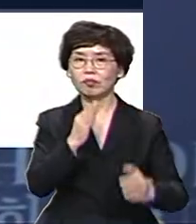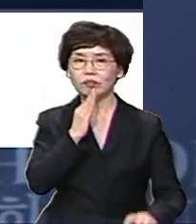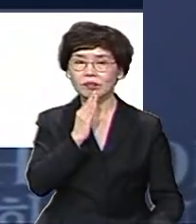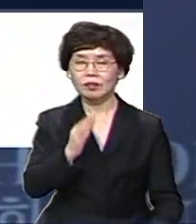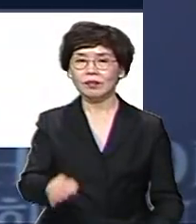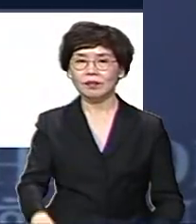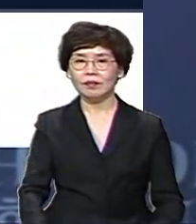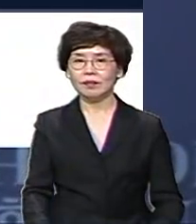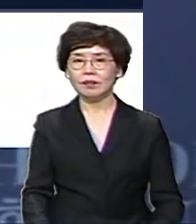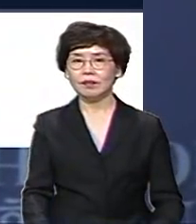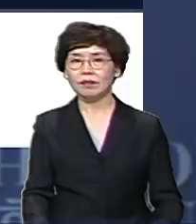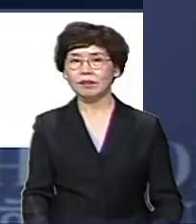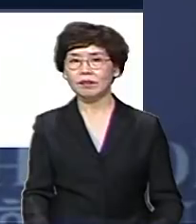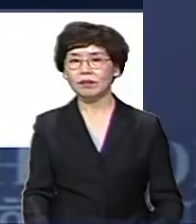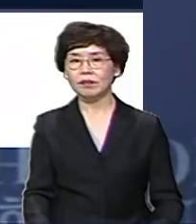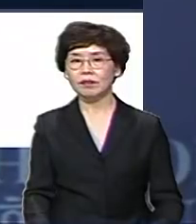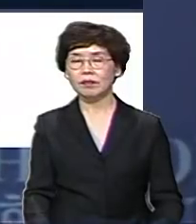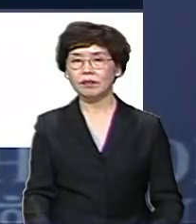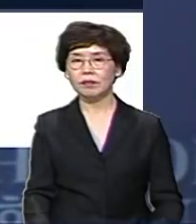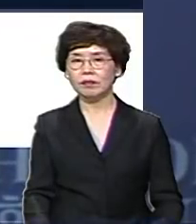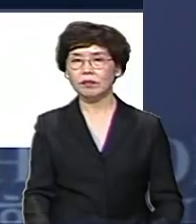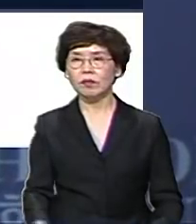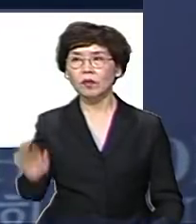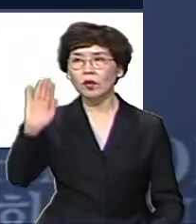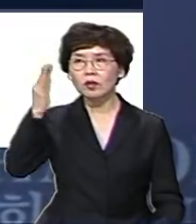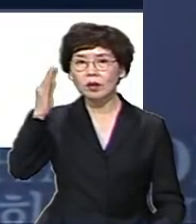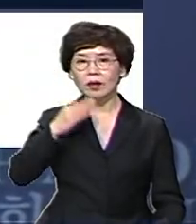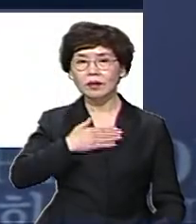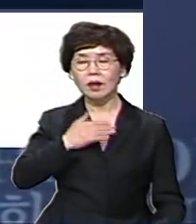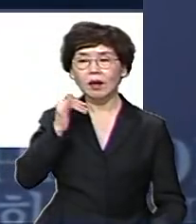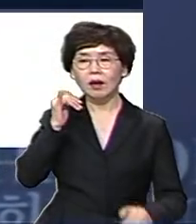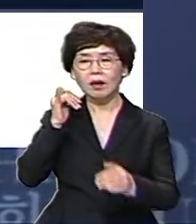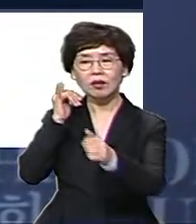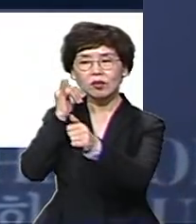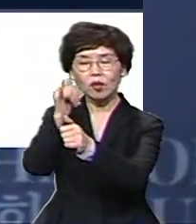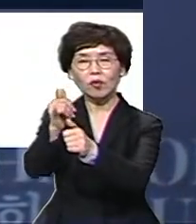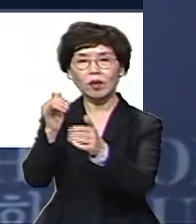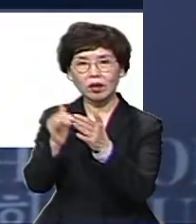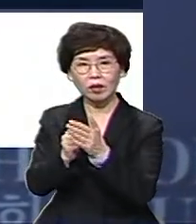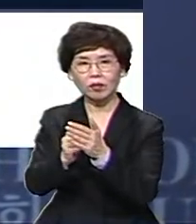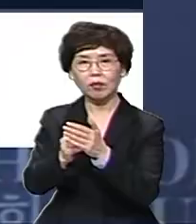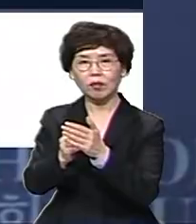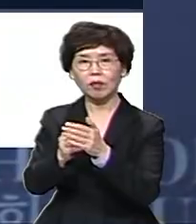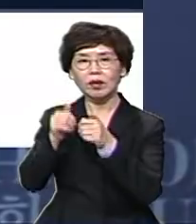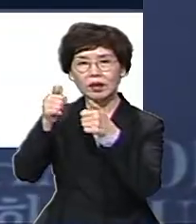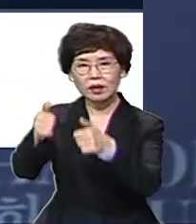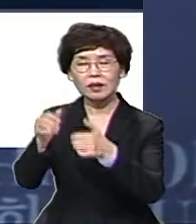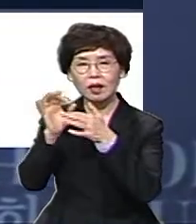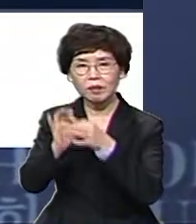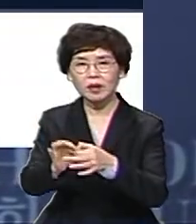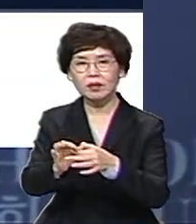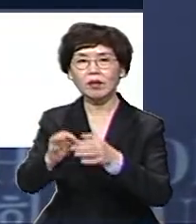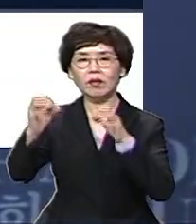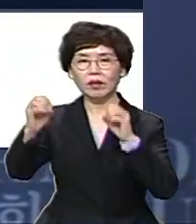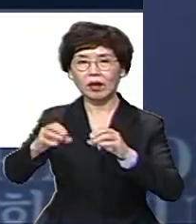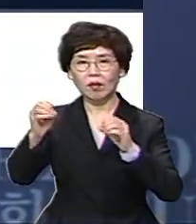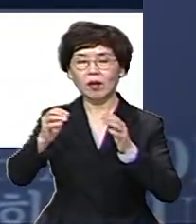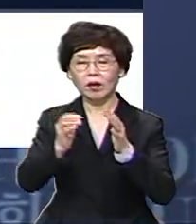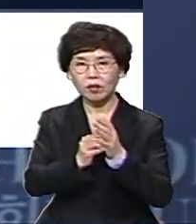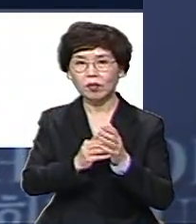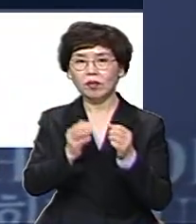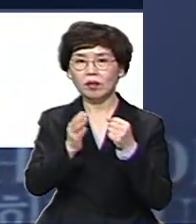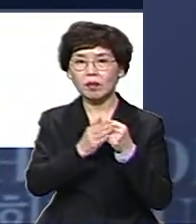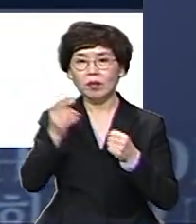중국은 도움이 되었습니다. 그동안 시진핑 주석께서도 많이 도움을 주셨습니다. 정말 훌륭한 지도자이고 아시아 전역에서도 매우 많은 역할을